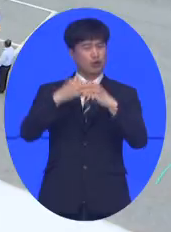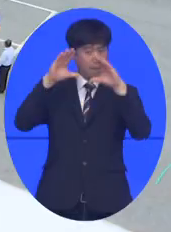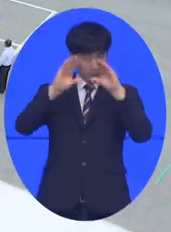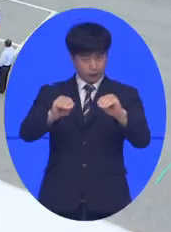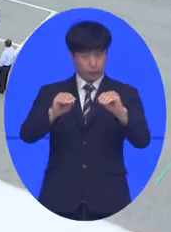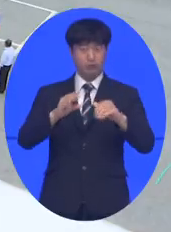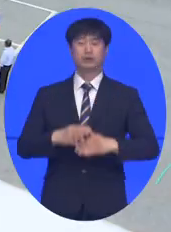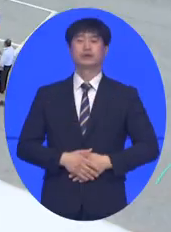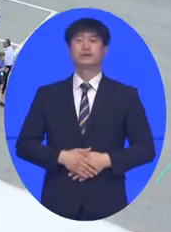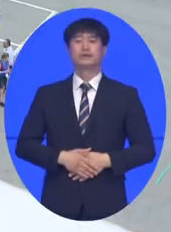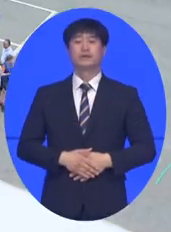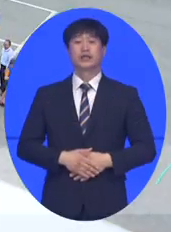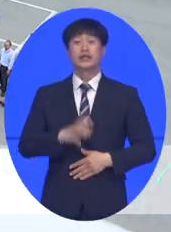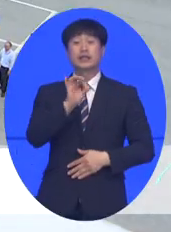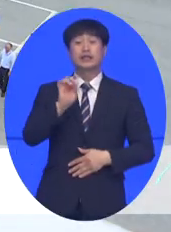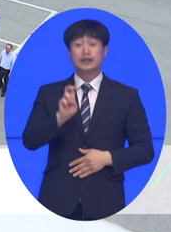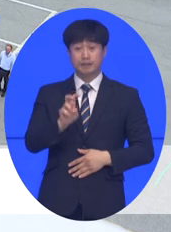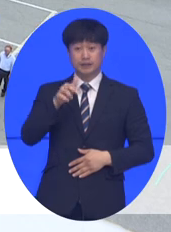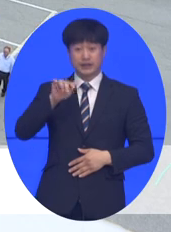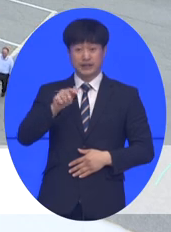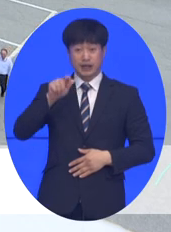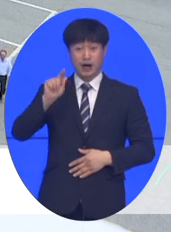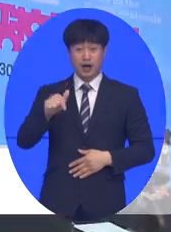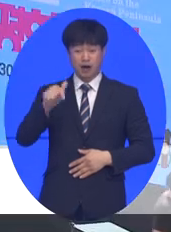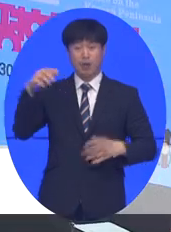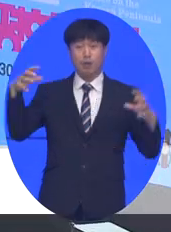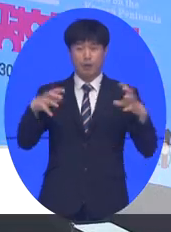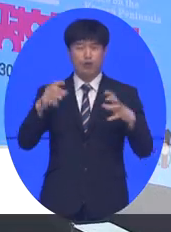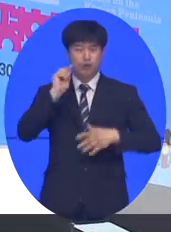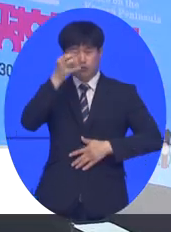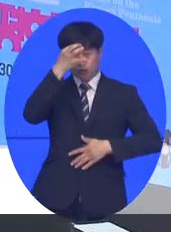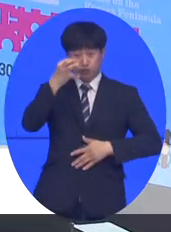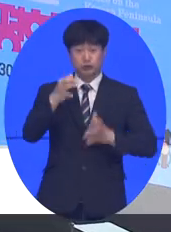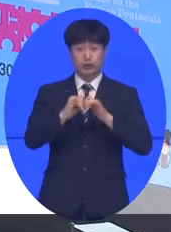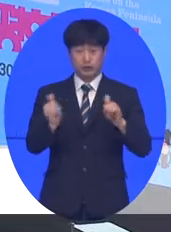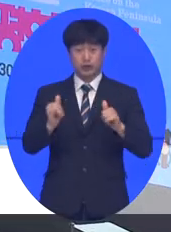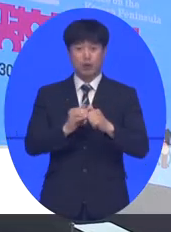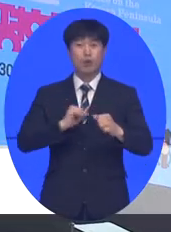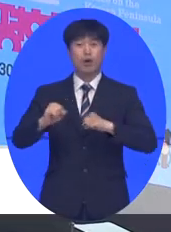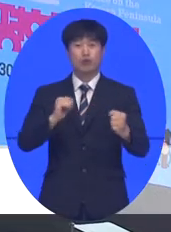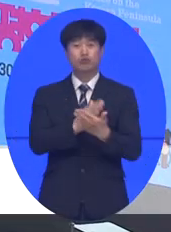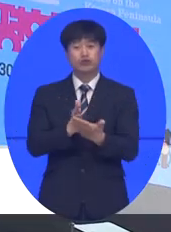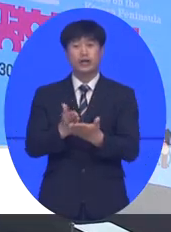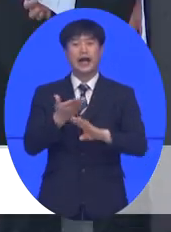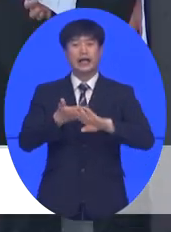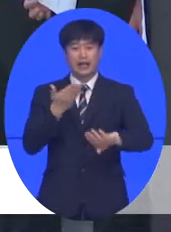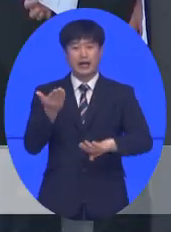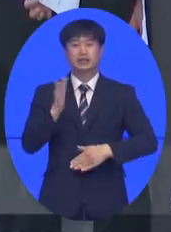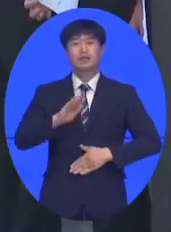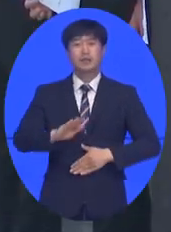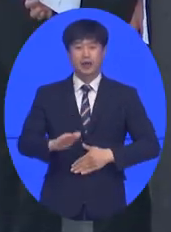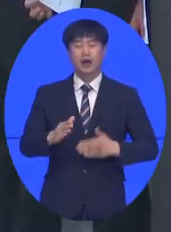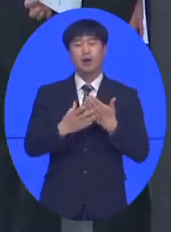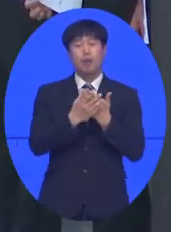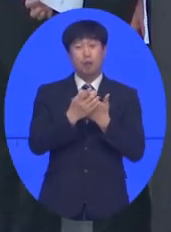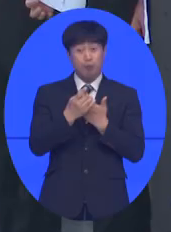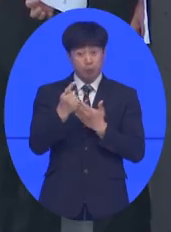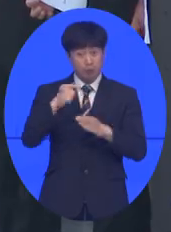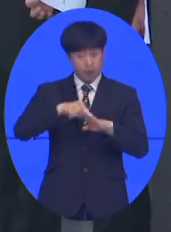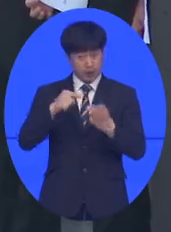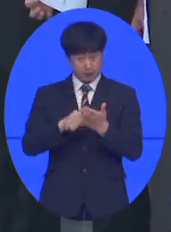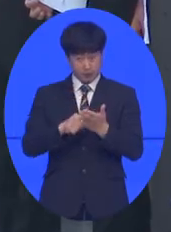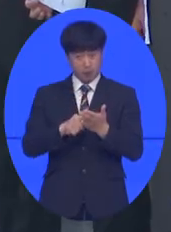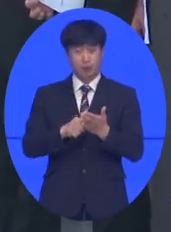멈추고 임진각에 모인 국내외 예술거장들. 활동하는 분야는 다르지만 모두 한마음 한뜻으로